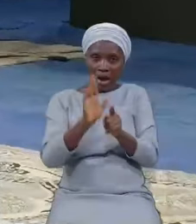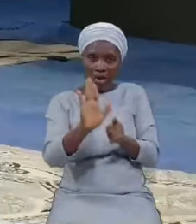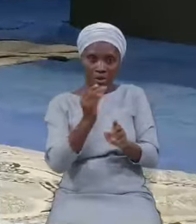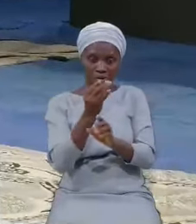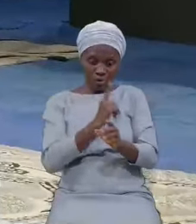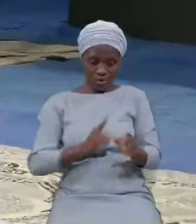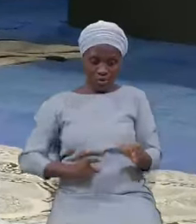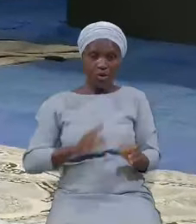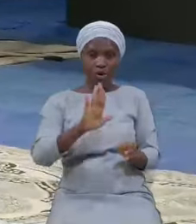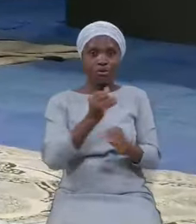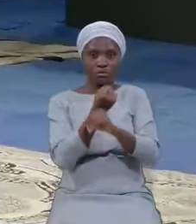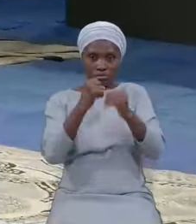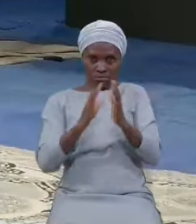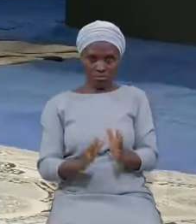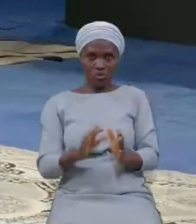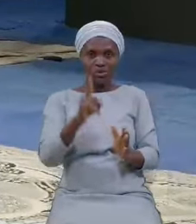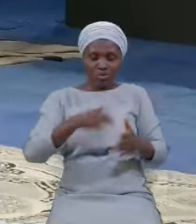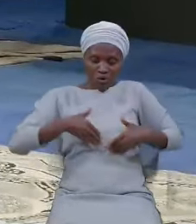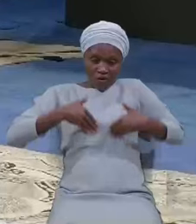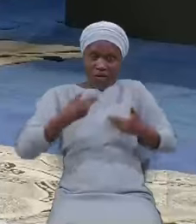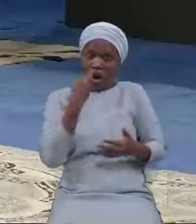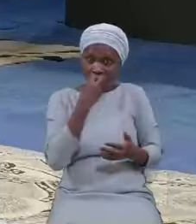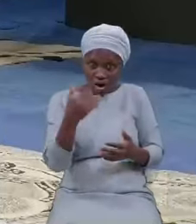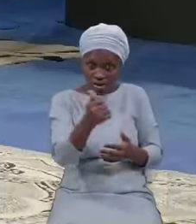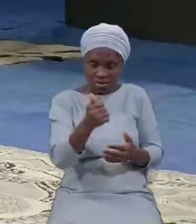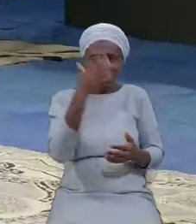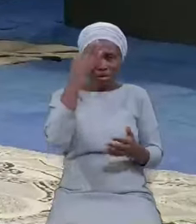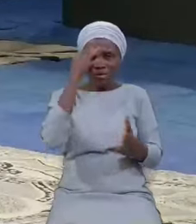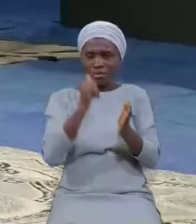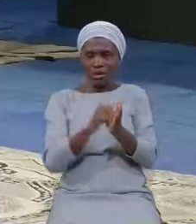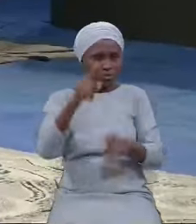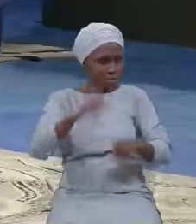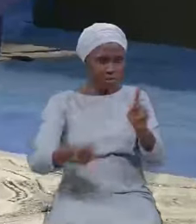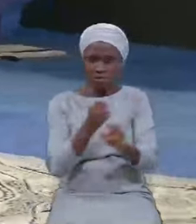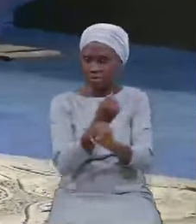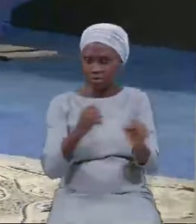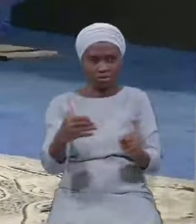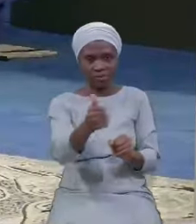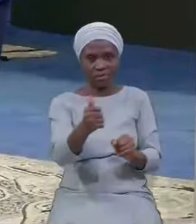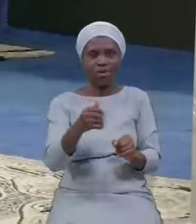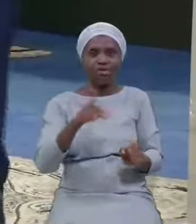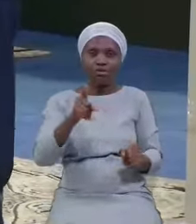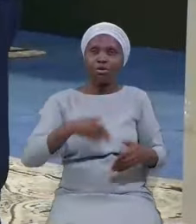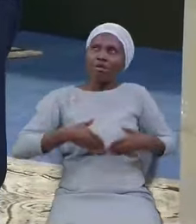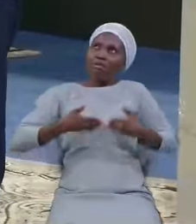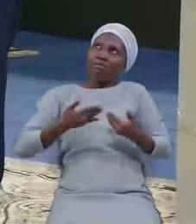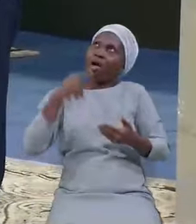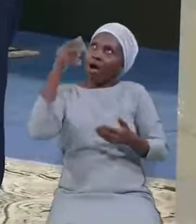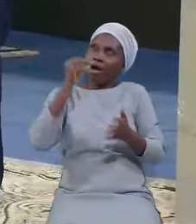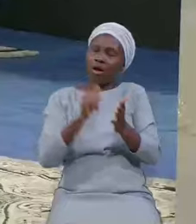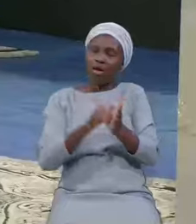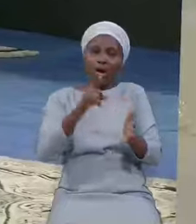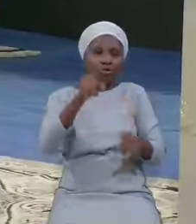tu ne peux pas te sauver, tu confesses que tu ne peux pas te purifier, tu confesses que tu ne peux